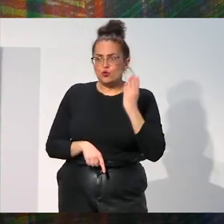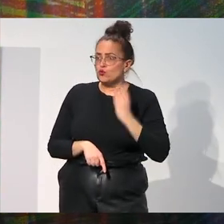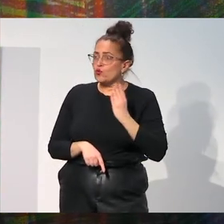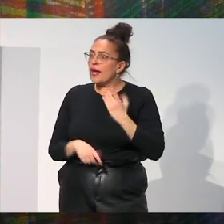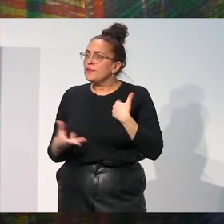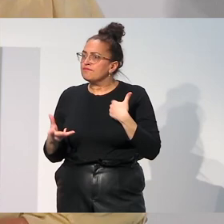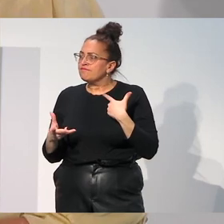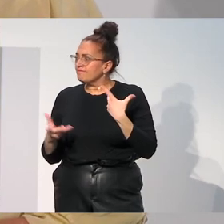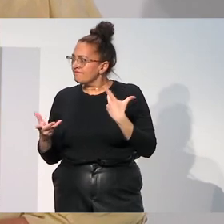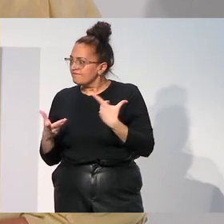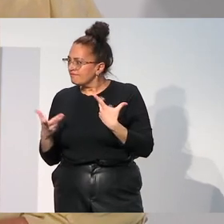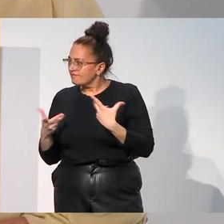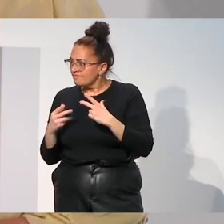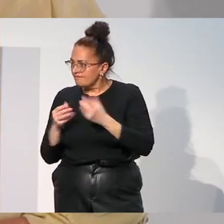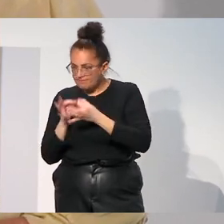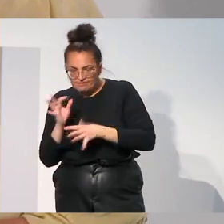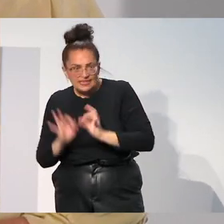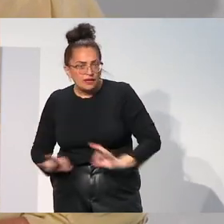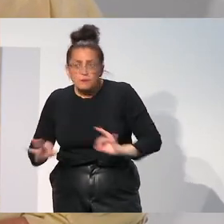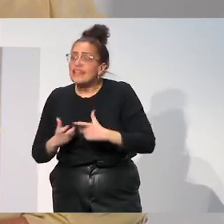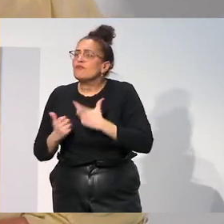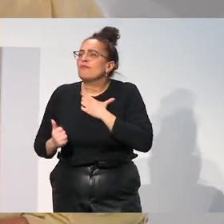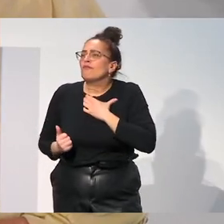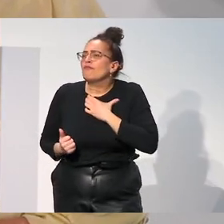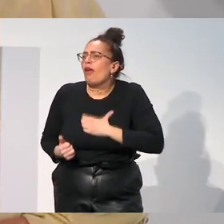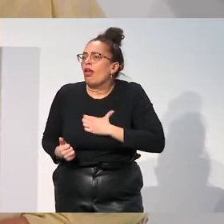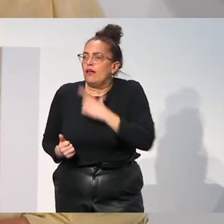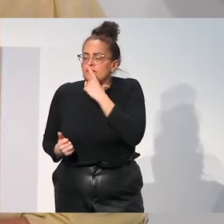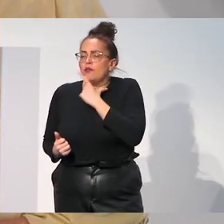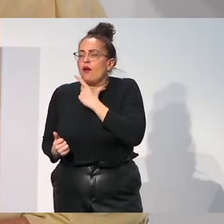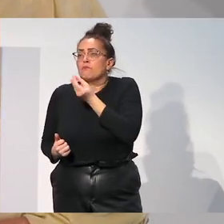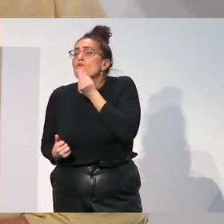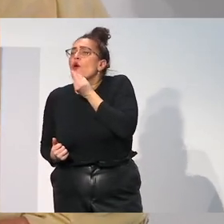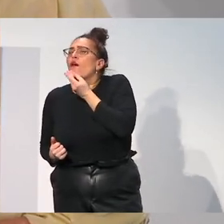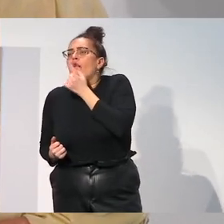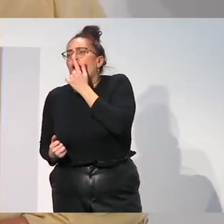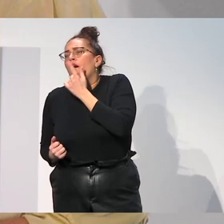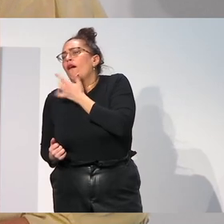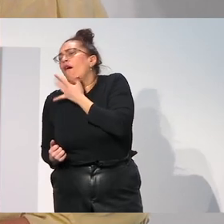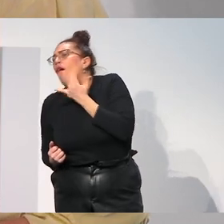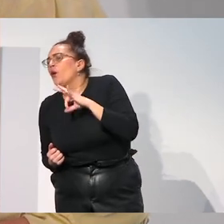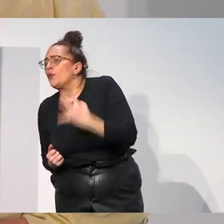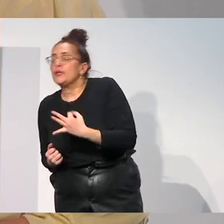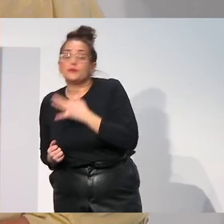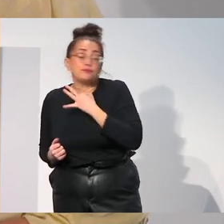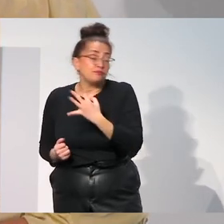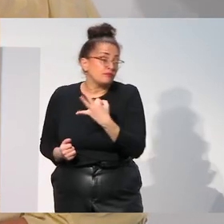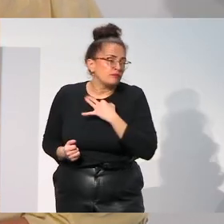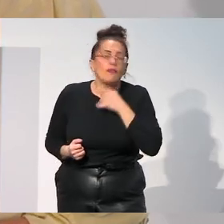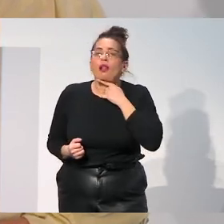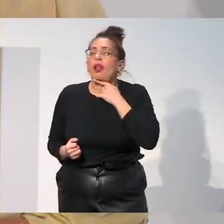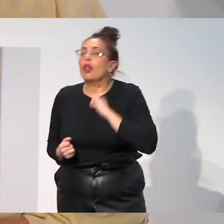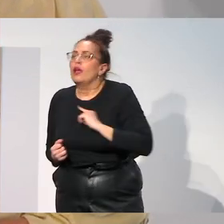et l'autre connaissaient la faim, le plaisir d'un bon plat, la soif, la joie de la soulager, l'effet d'une